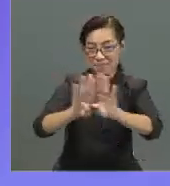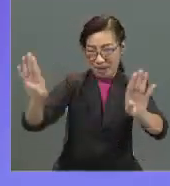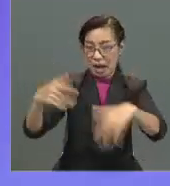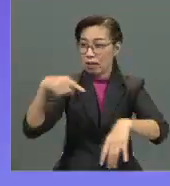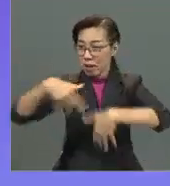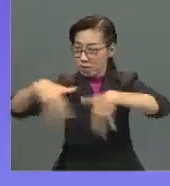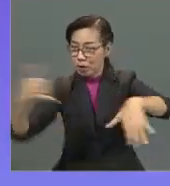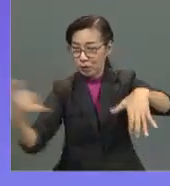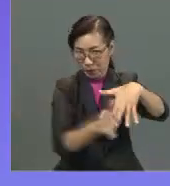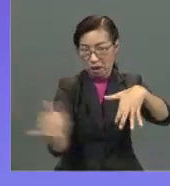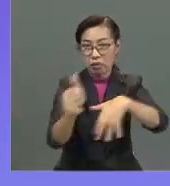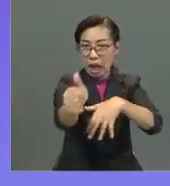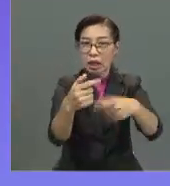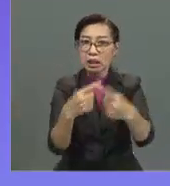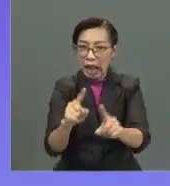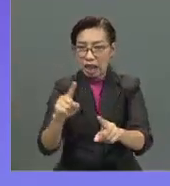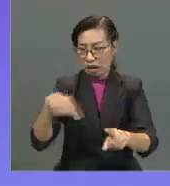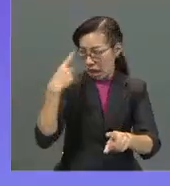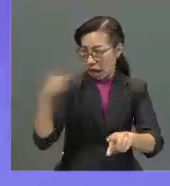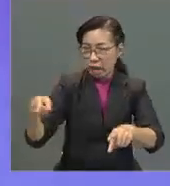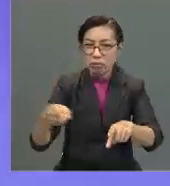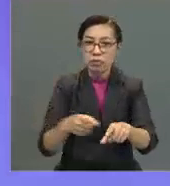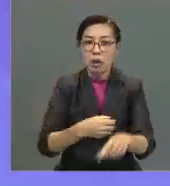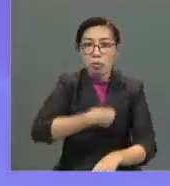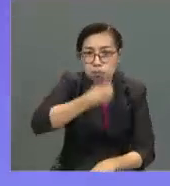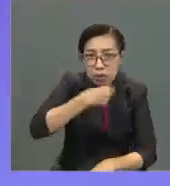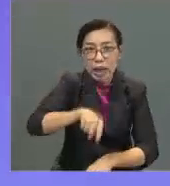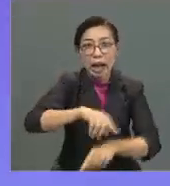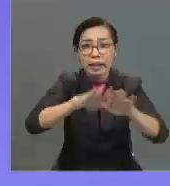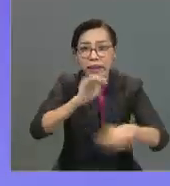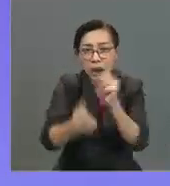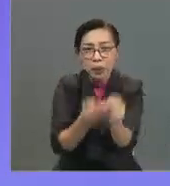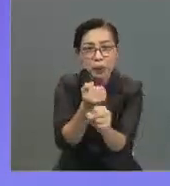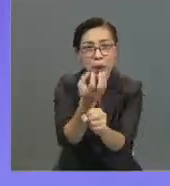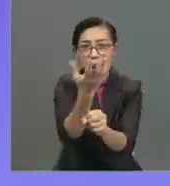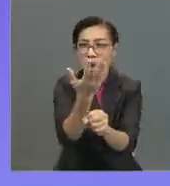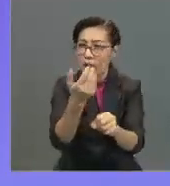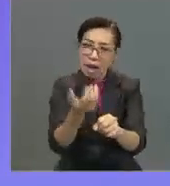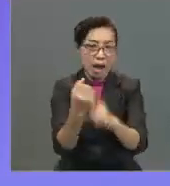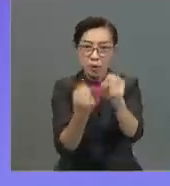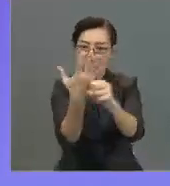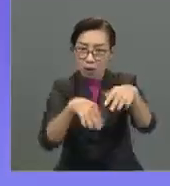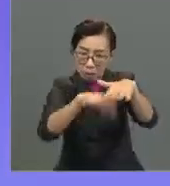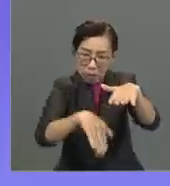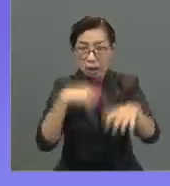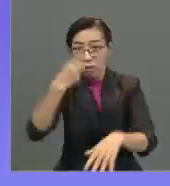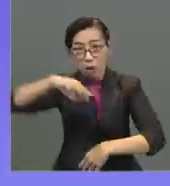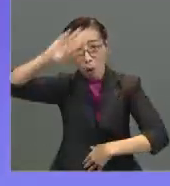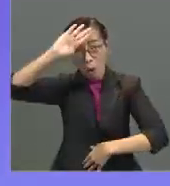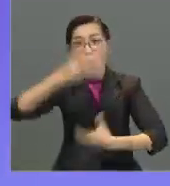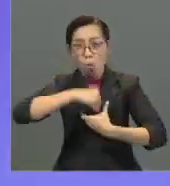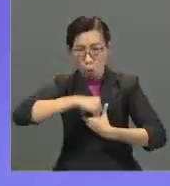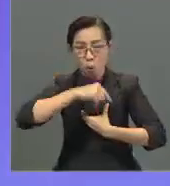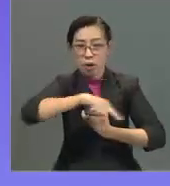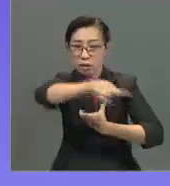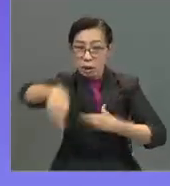ว่ายังมีการคุมเข้มกลุ่มเสี่ยงไม่ว่าจะเป็นกลุ่มผู้สูงอายุหรือว่ากลุ่มเด็กๆอายุต่ำกว่า5ปีรวมถึงผู้ที่มีโรคประจำตัว